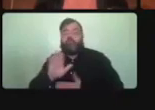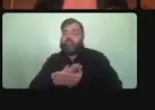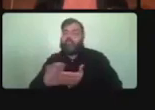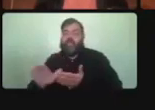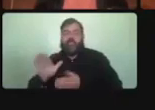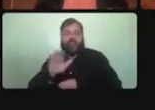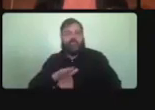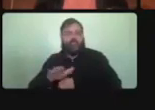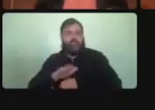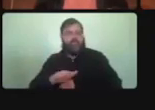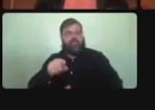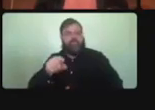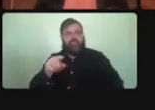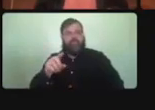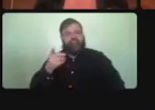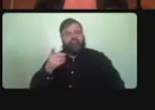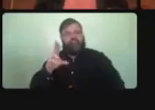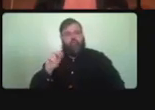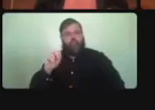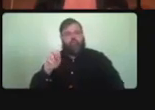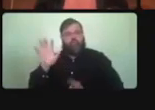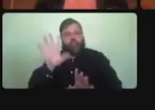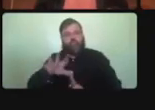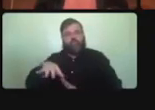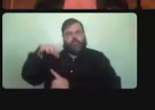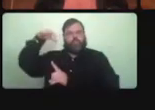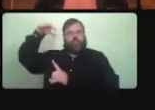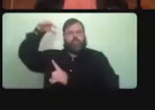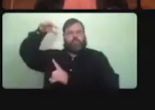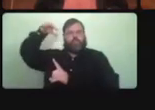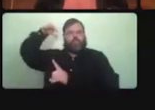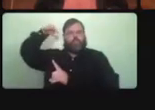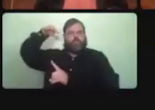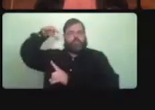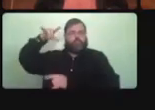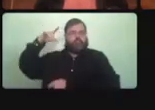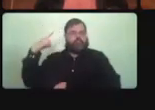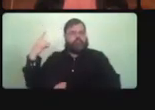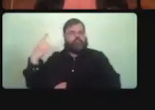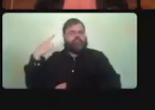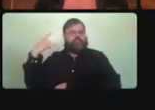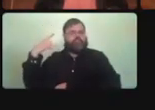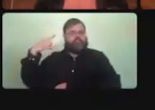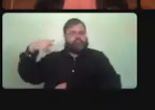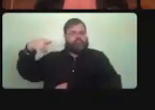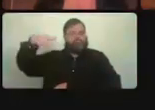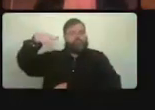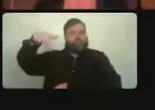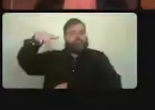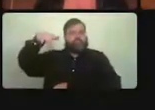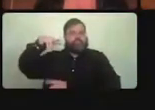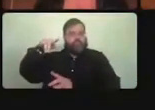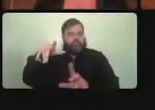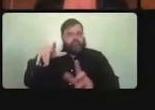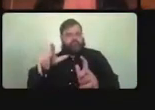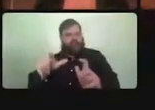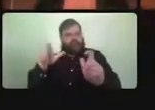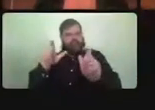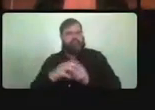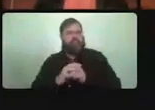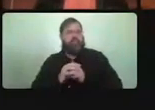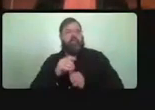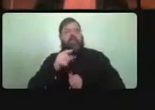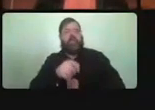Tuna rafiki yetu Diver kutoka YMCA aliweza kushiriki nasi baadhi